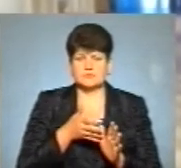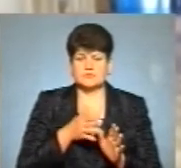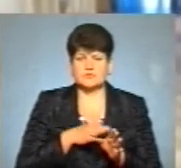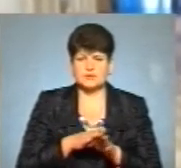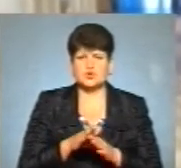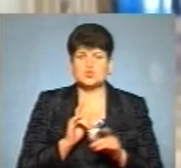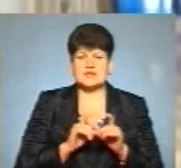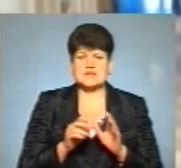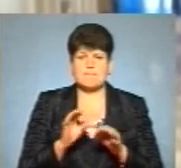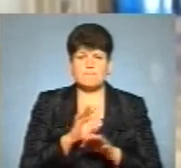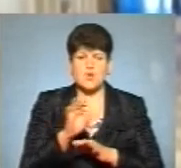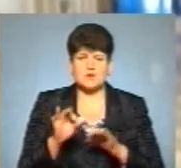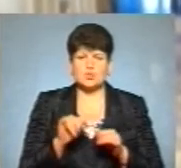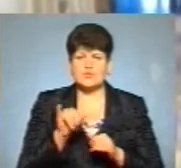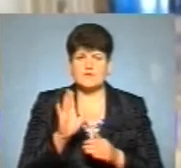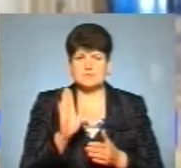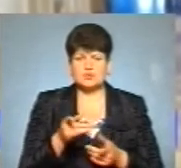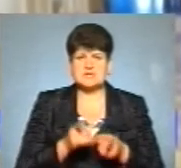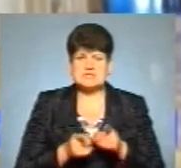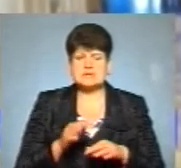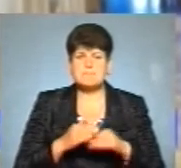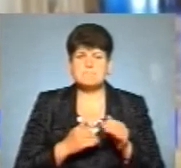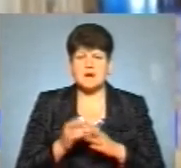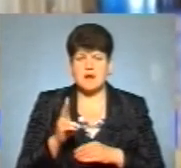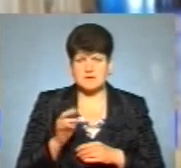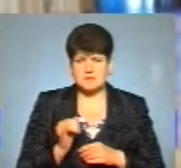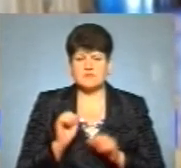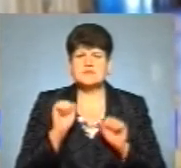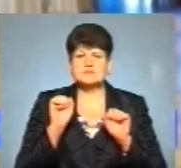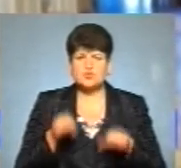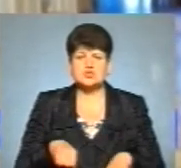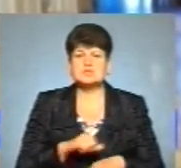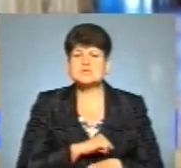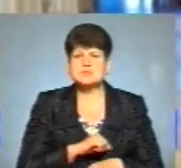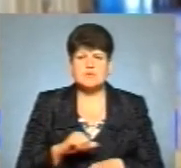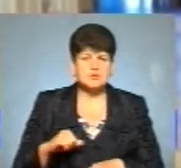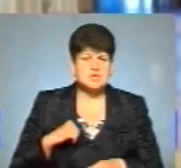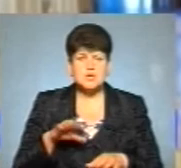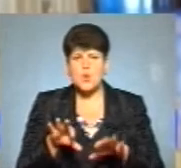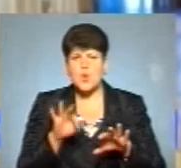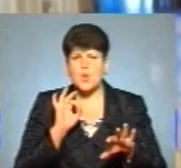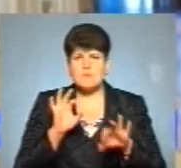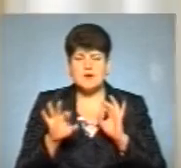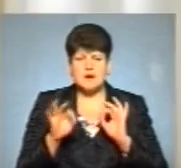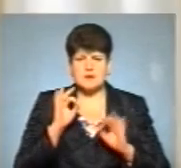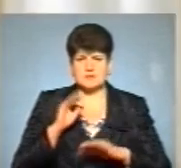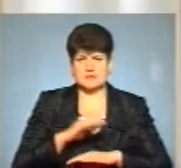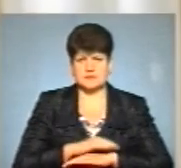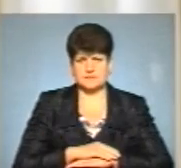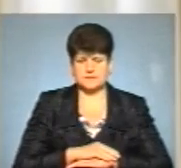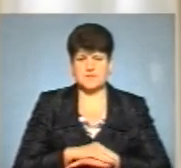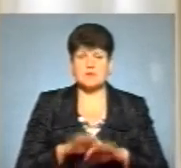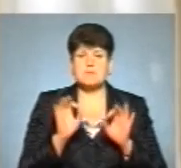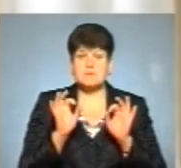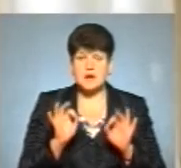проекти. У вас буде справжня практика. Ви зможете самостійно обирати дисципліни. Правду